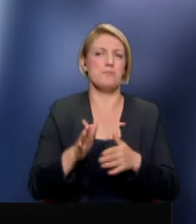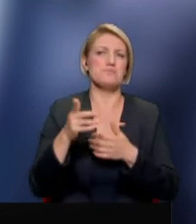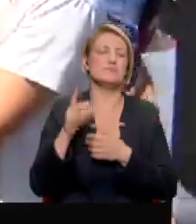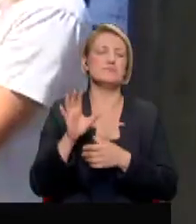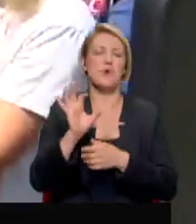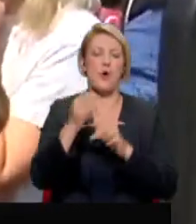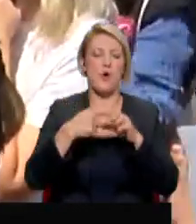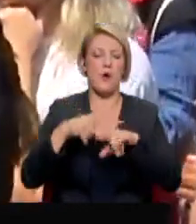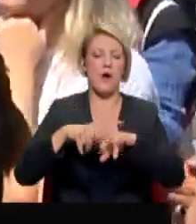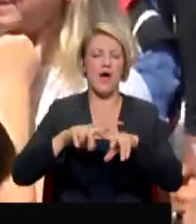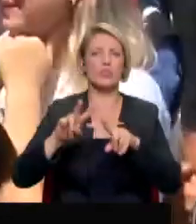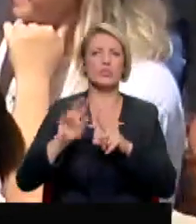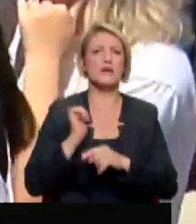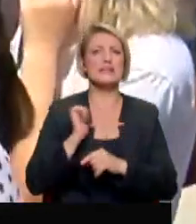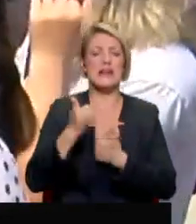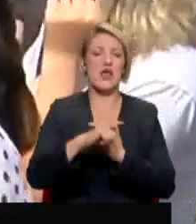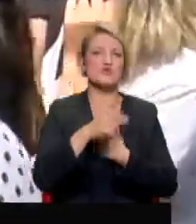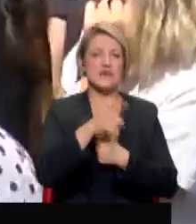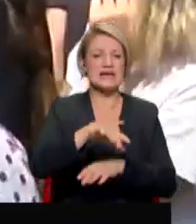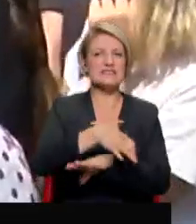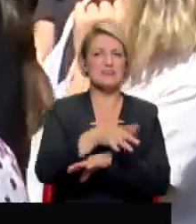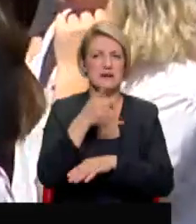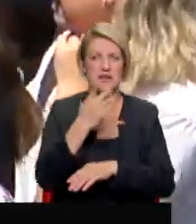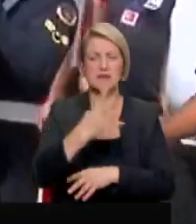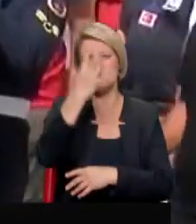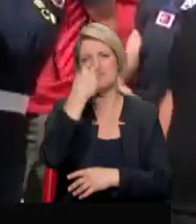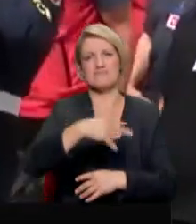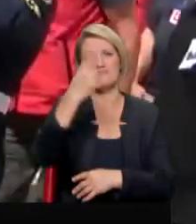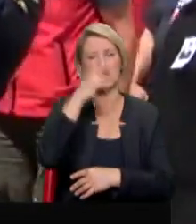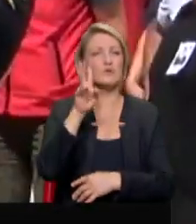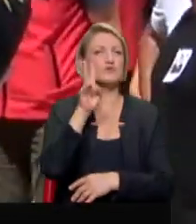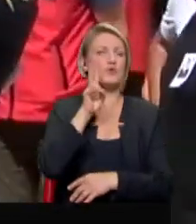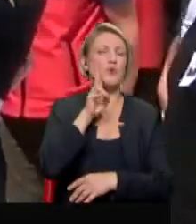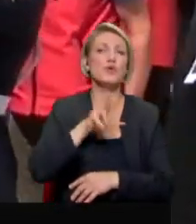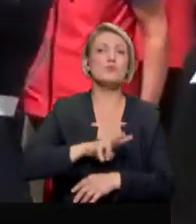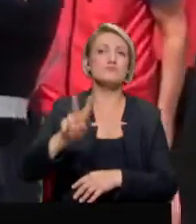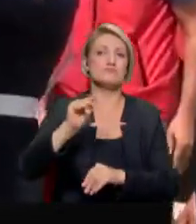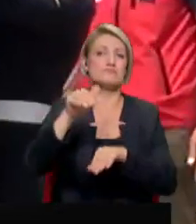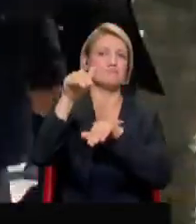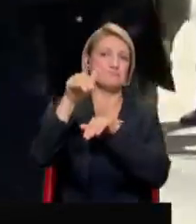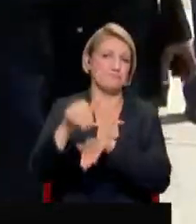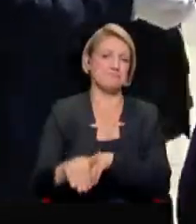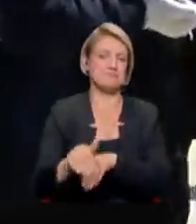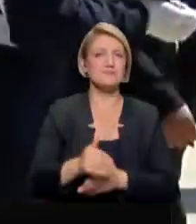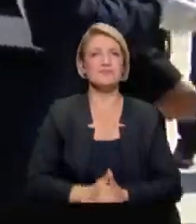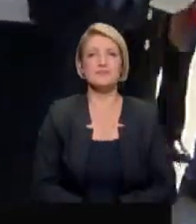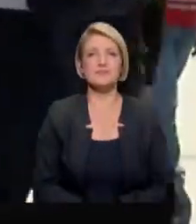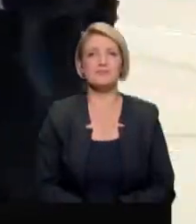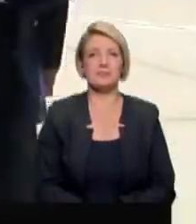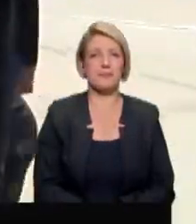Çavuş Orhan Burak büyükçaylı eşi Isparta'da gözyaşlarıyla son yolculuğuna uğurlandı kaza şehidi